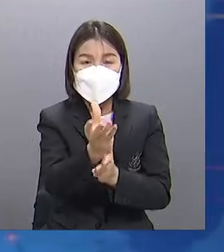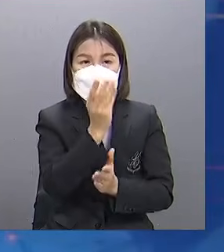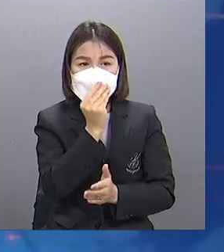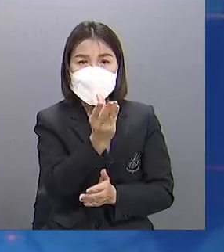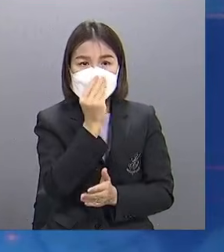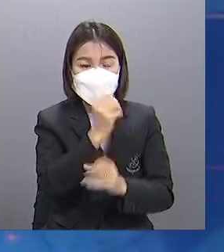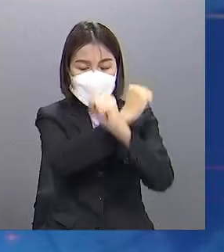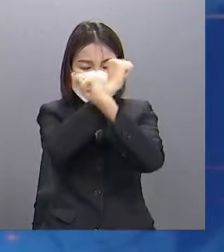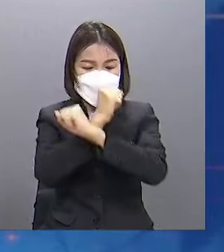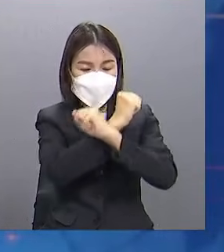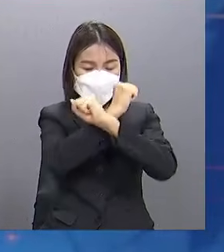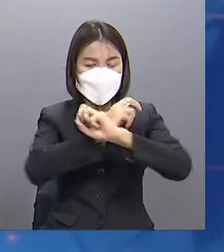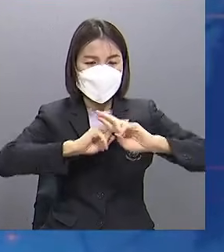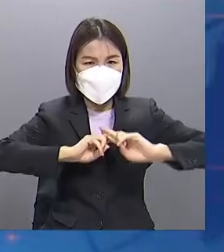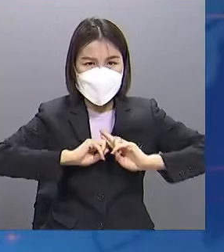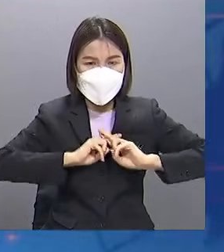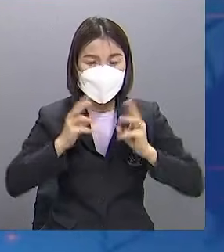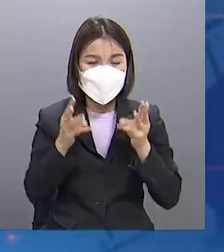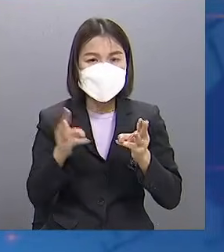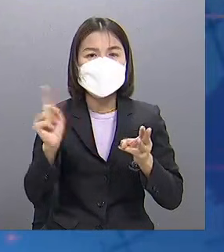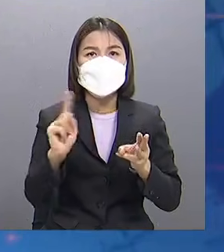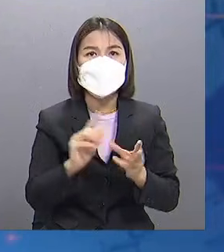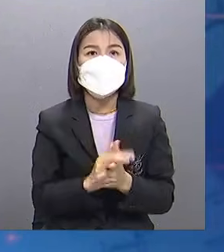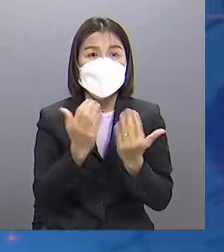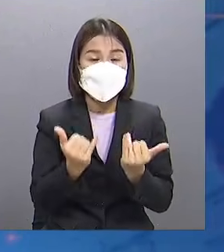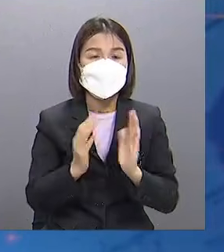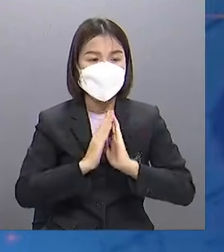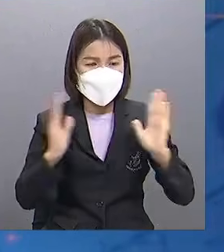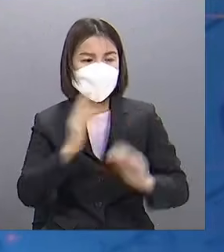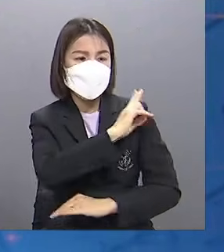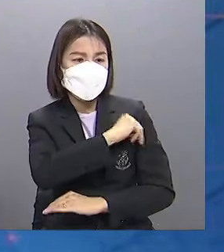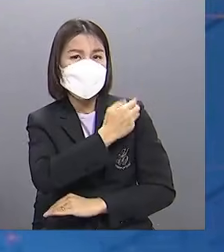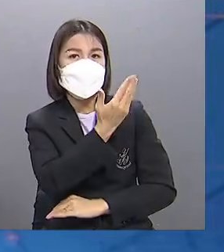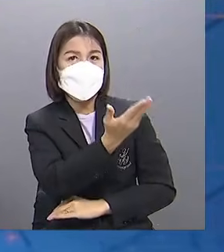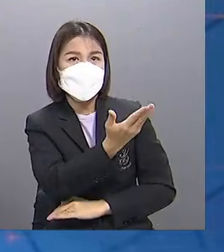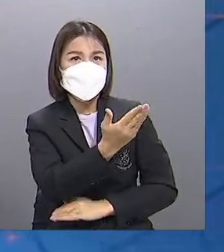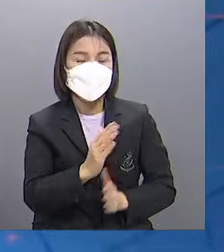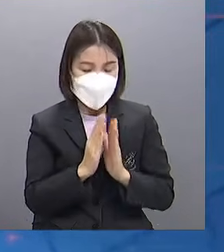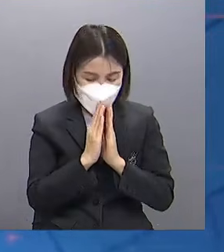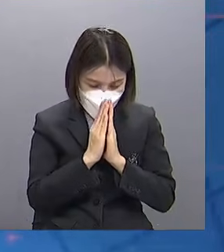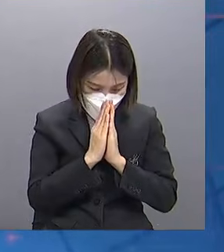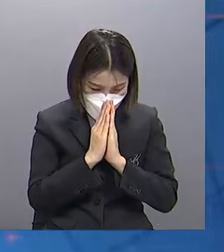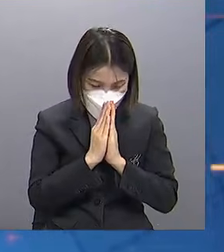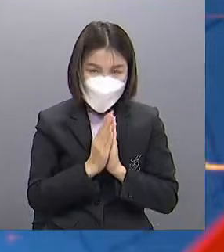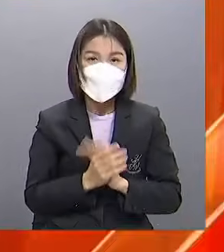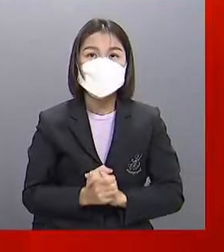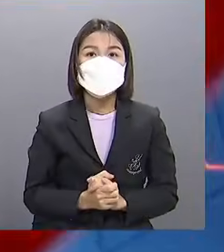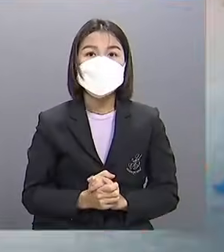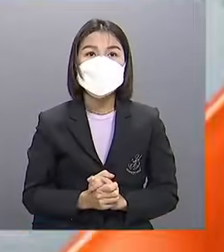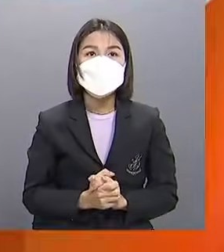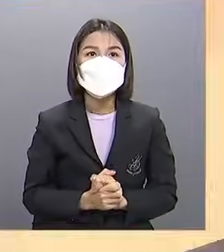ถานการณ์โควิด-19 นี้อย่างไรวันนี้ต้องขอขอบคุณคุณหมอมากๆนะคะสวัสดีค่ะ ครับสวัสดีครับ